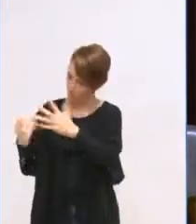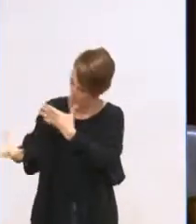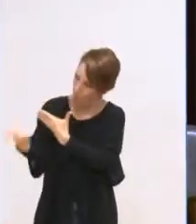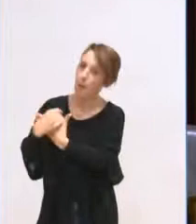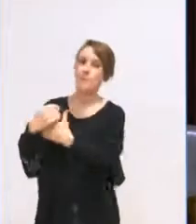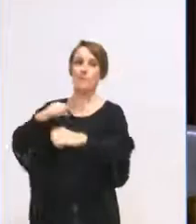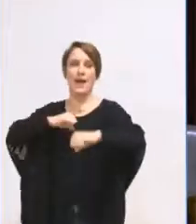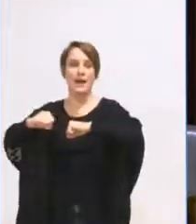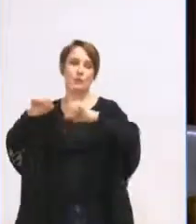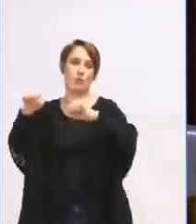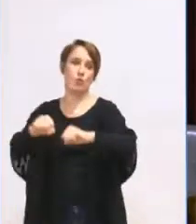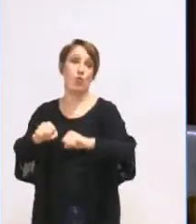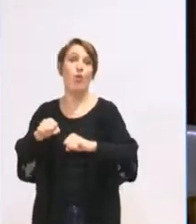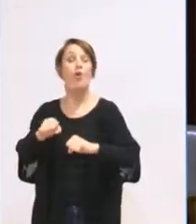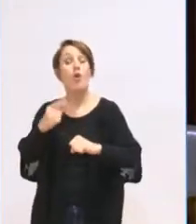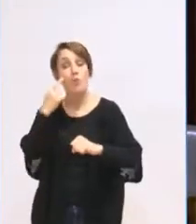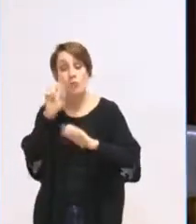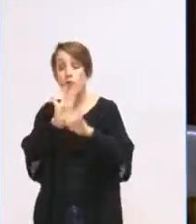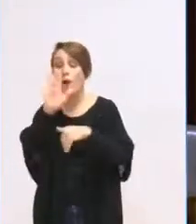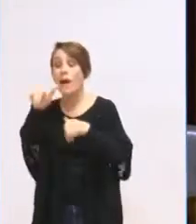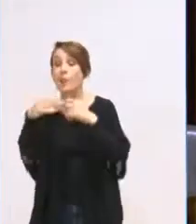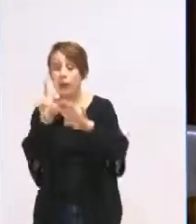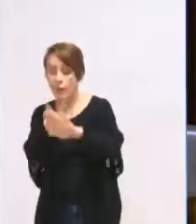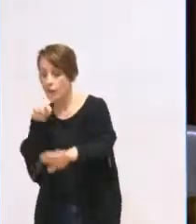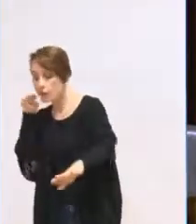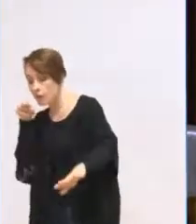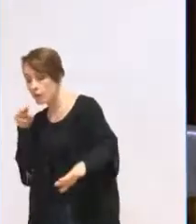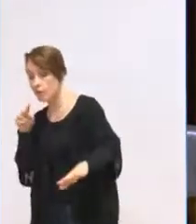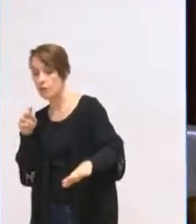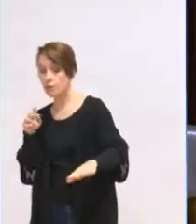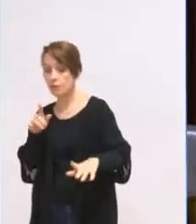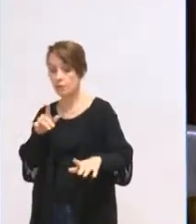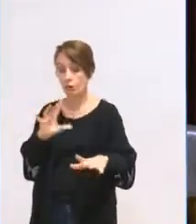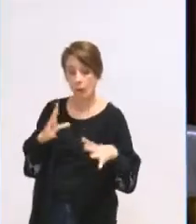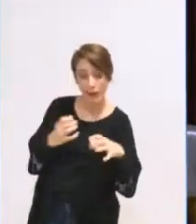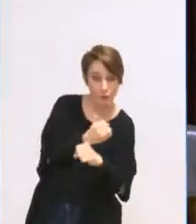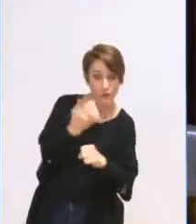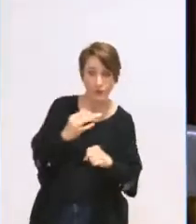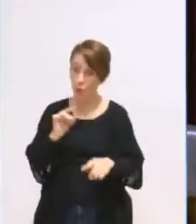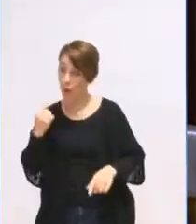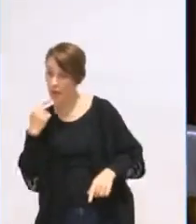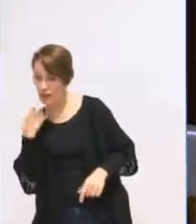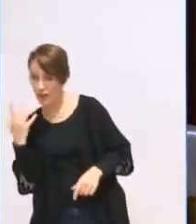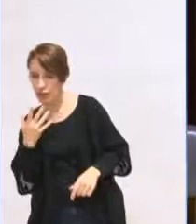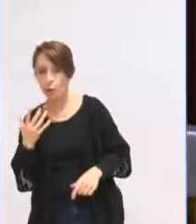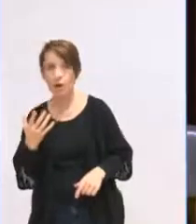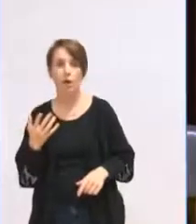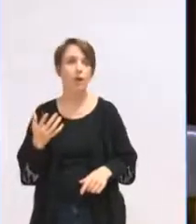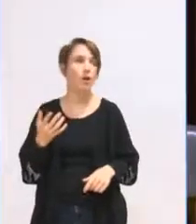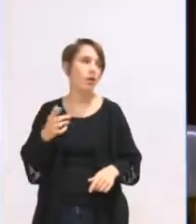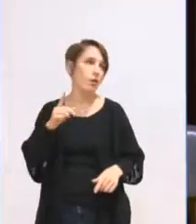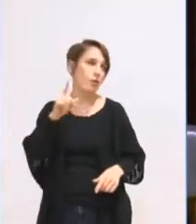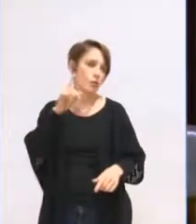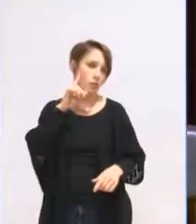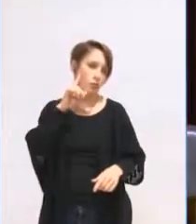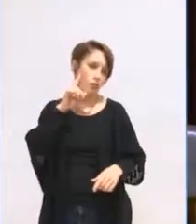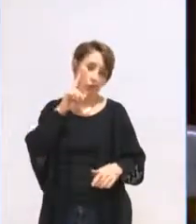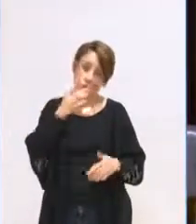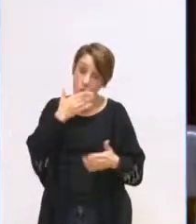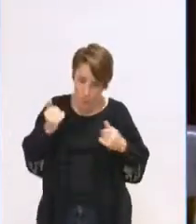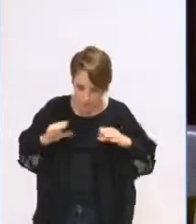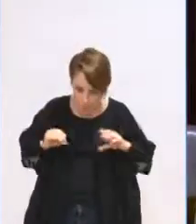en place, les échecs et les écueils que nous avons pu rencontrer, et arrêter de nous baigner les uns et les autres, soit dans une espèce